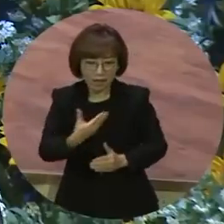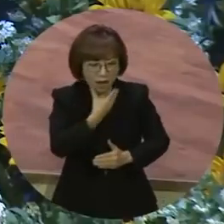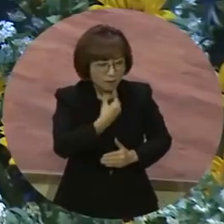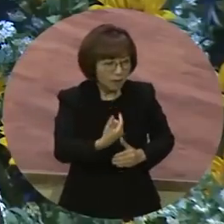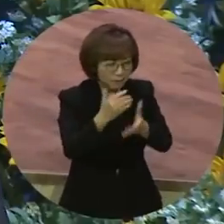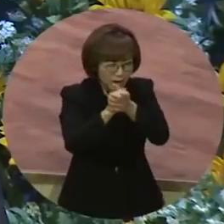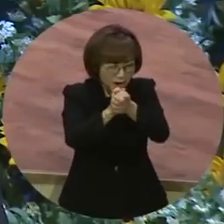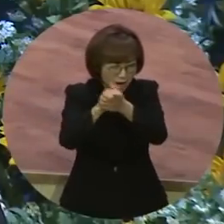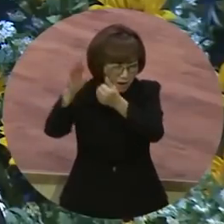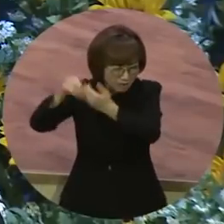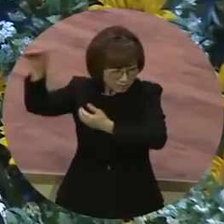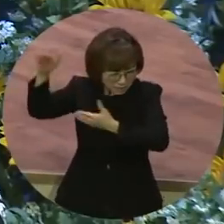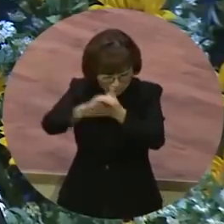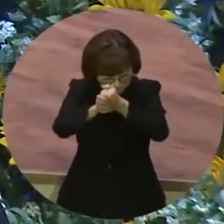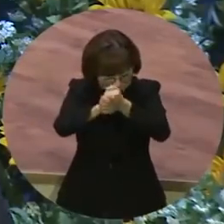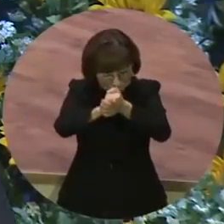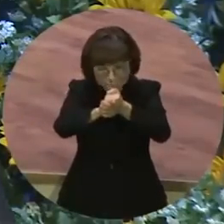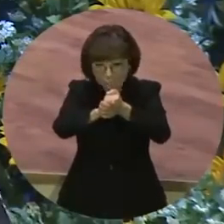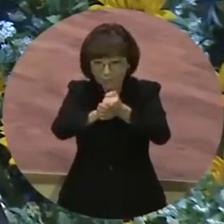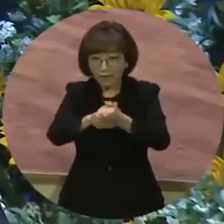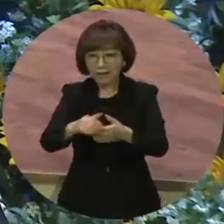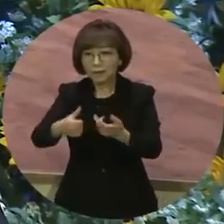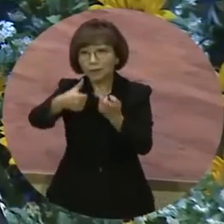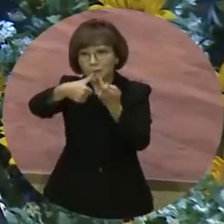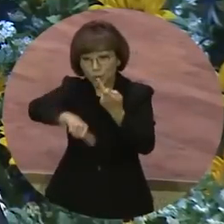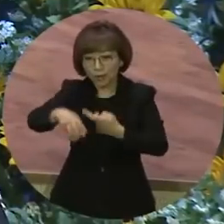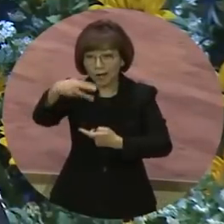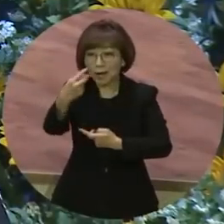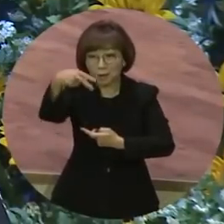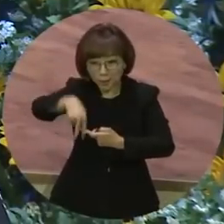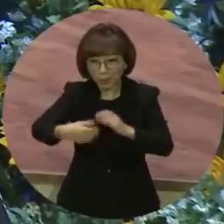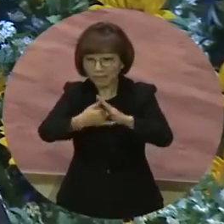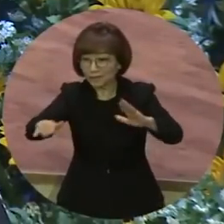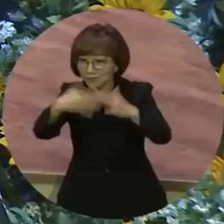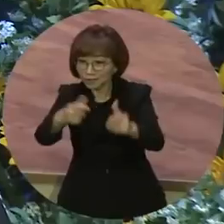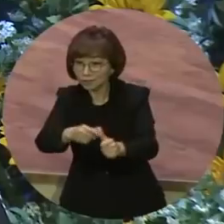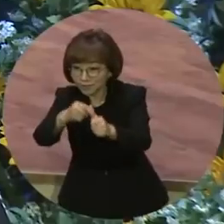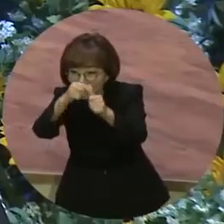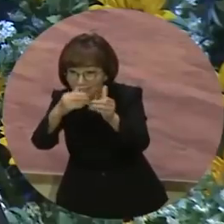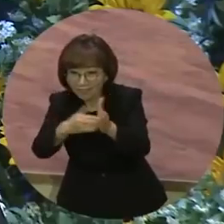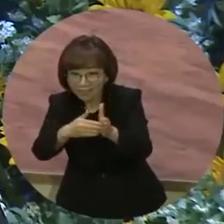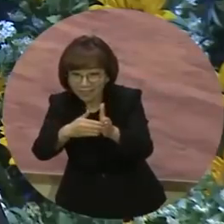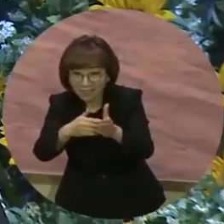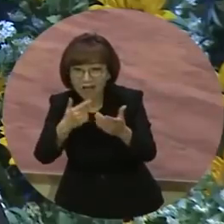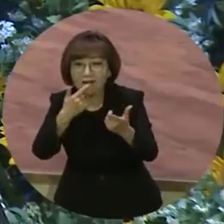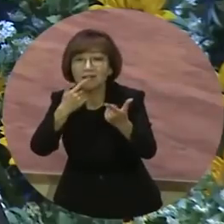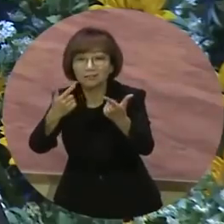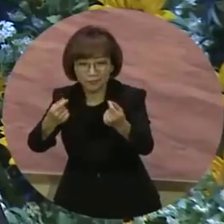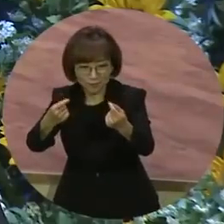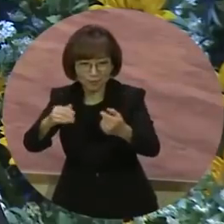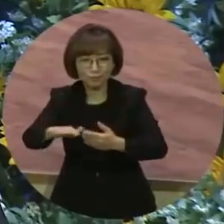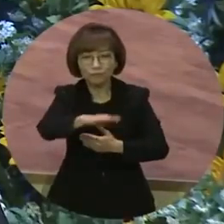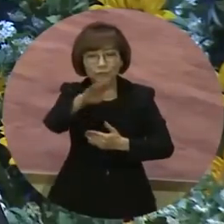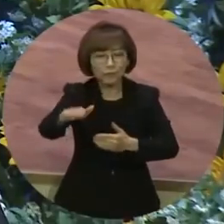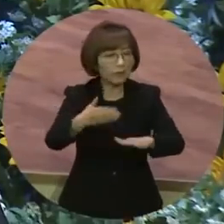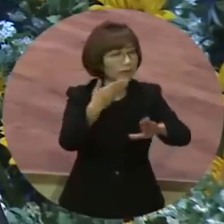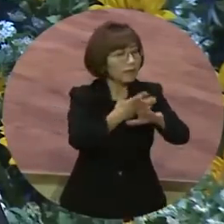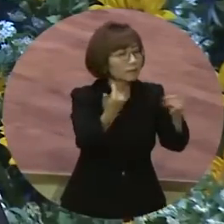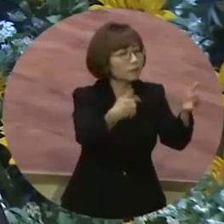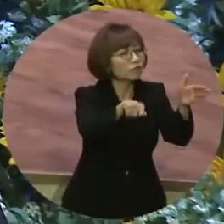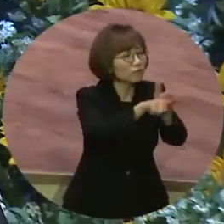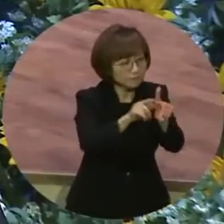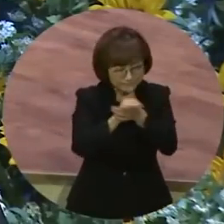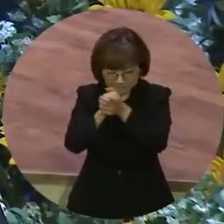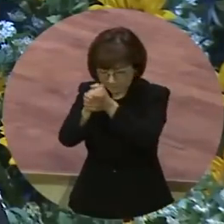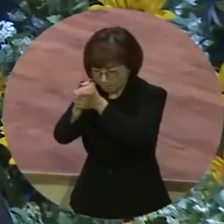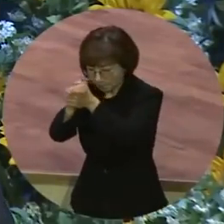때문에, 자, 우리의 중보 기도는 뭐요? 사람을 살리는 통로가 돼야 돼요. 사람을 죽이는 거 하면 안 돼. 사람을 살리는 통로가